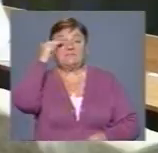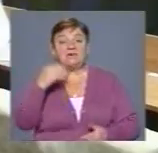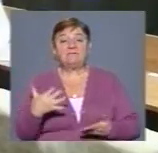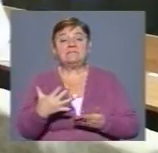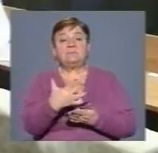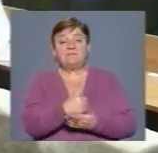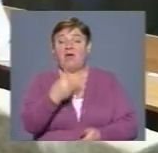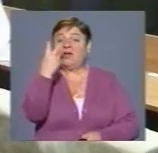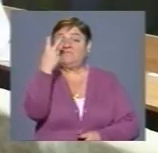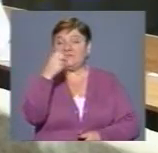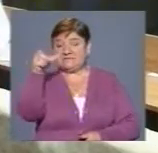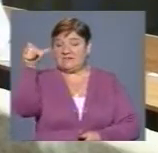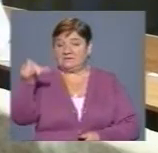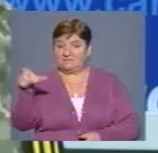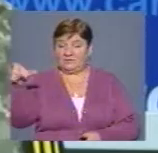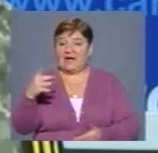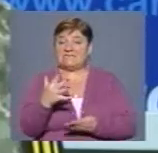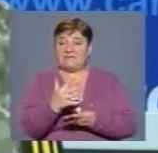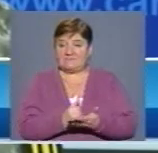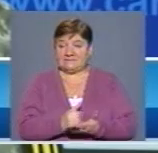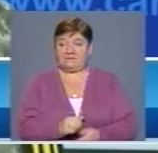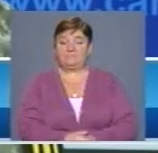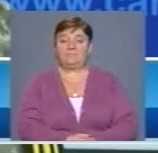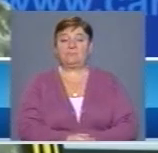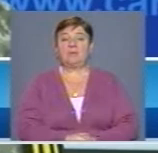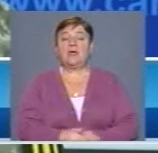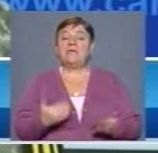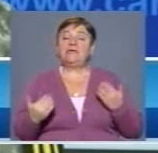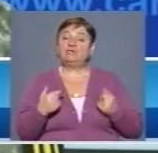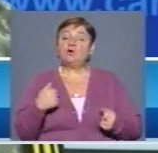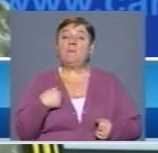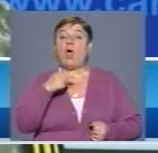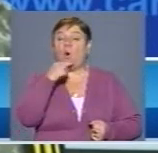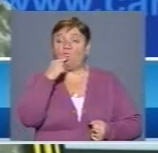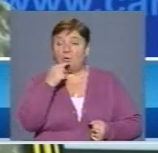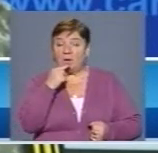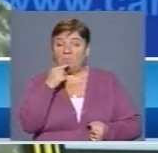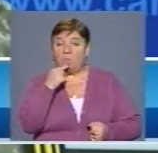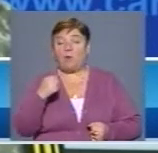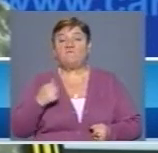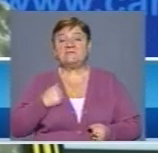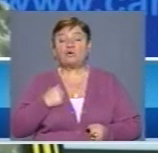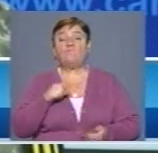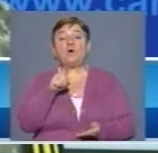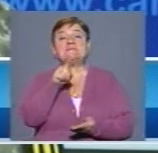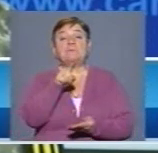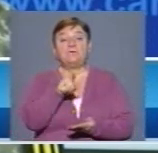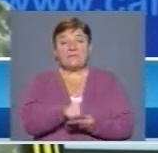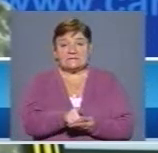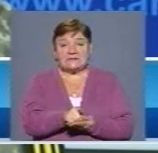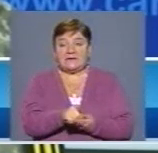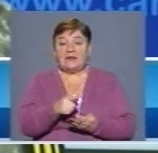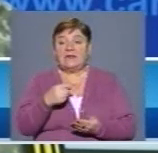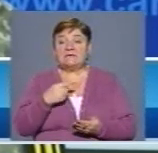200 резервістів. Якщо ми говоримо про військовозобов'язаних, то це переважно з досвідом участі в